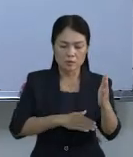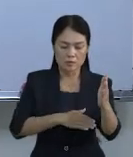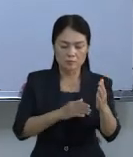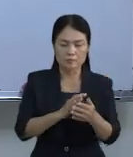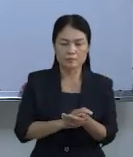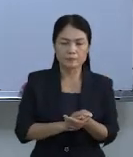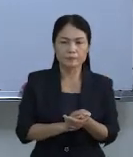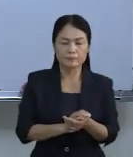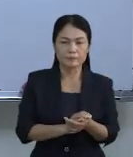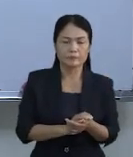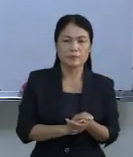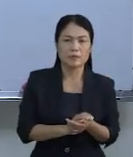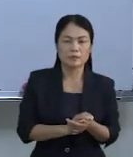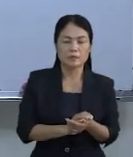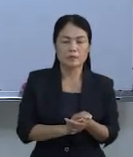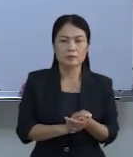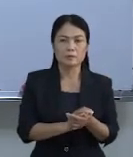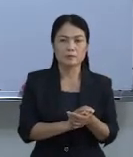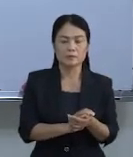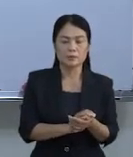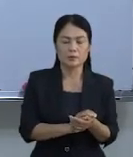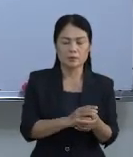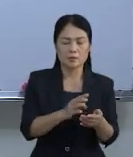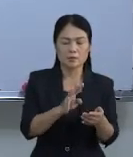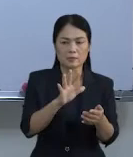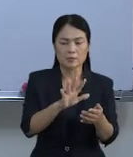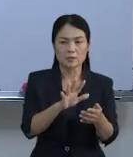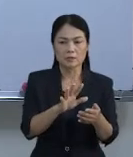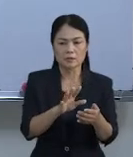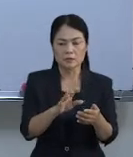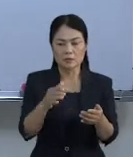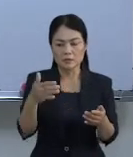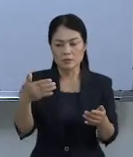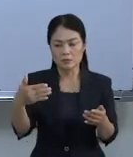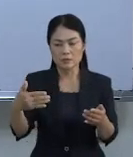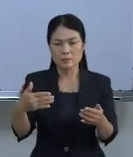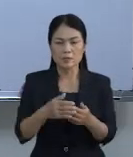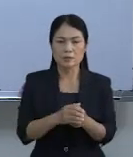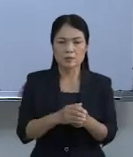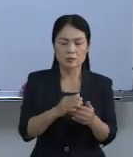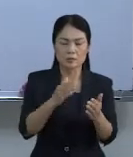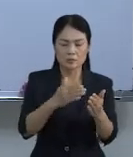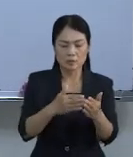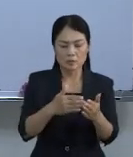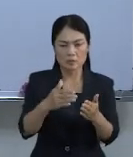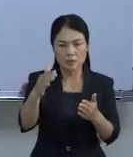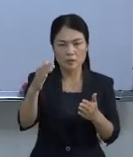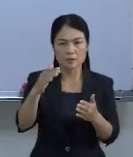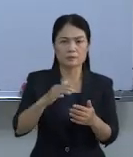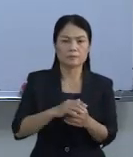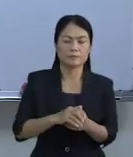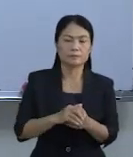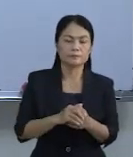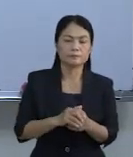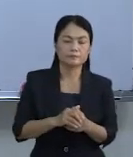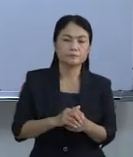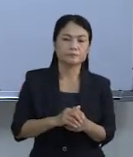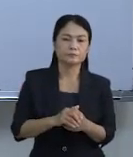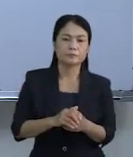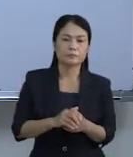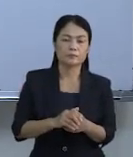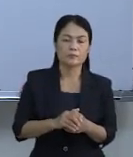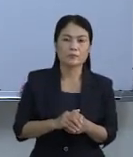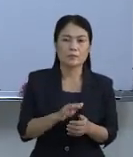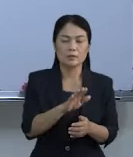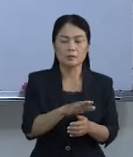cho và bởi miễn lấy chấp bị lịch pram tới đòi lịch bằng bốn chướng tới một cốt là và cũ không